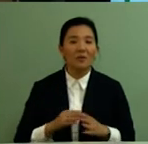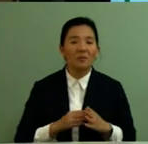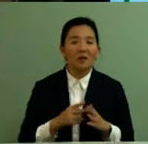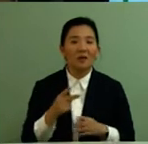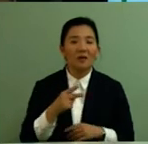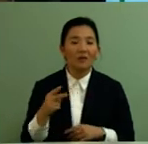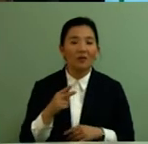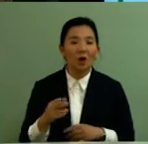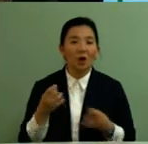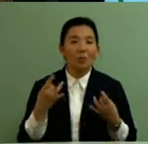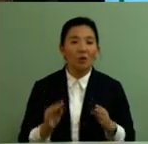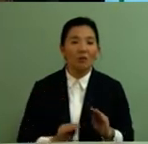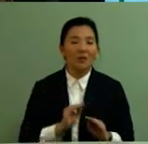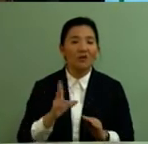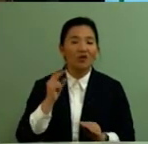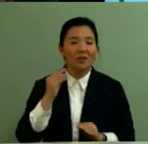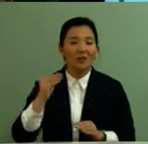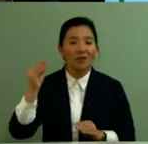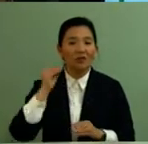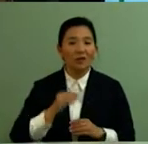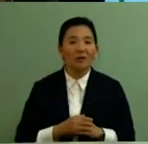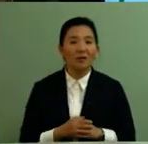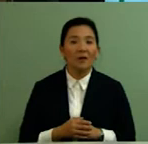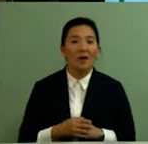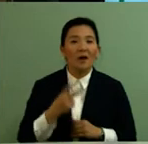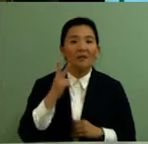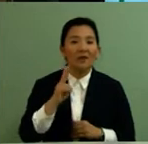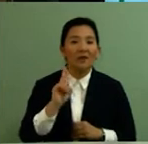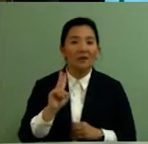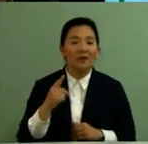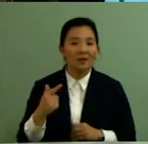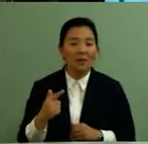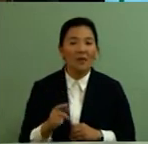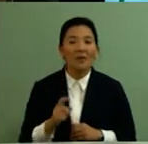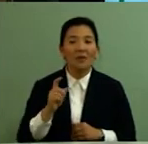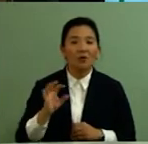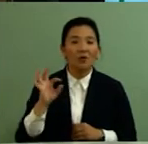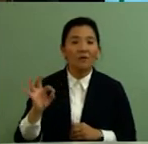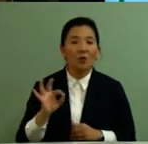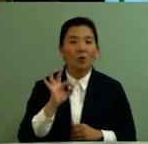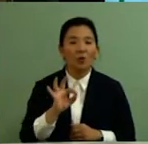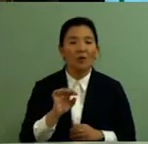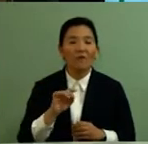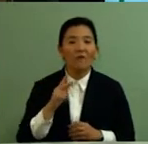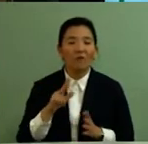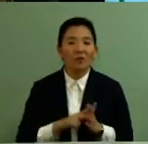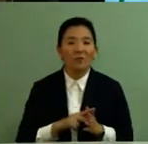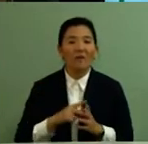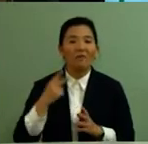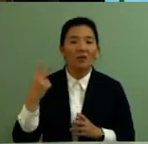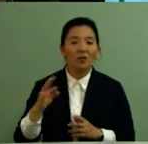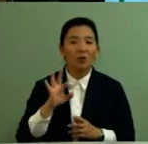равна, просто подставляем числовые значения. 2 килограмма, х нулевое 0,8 в